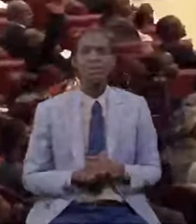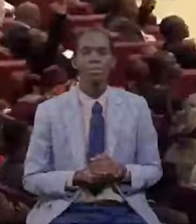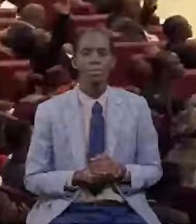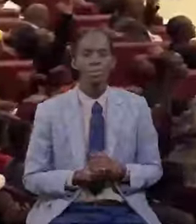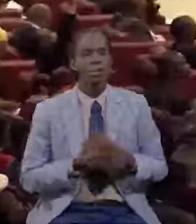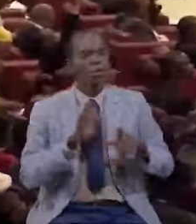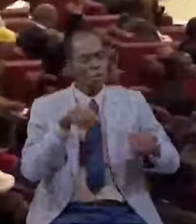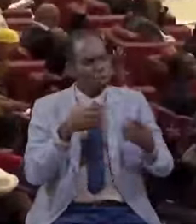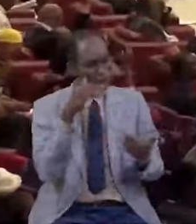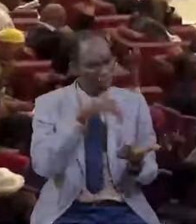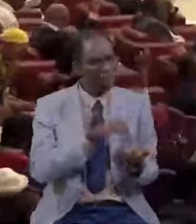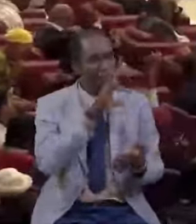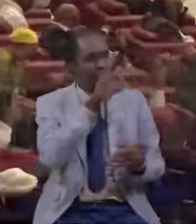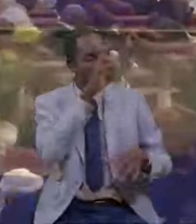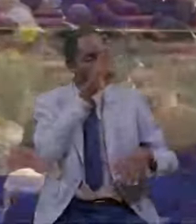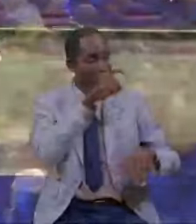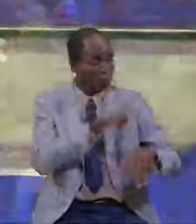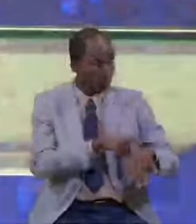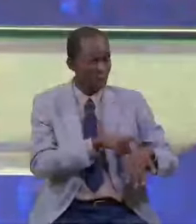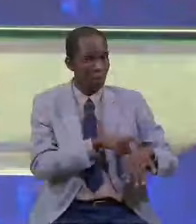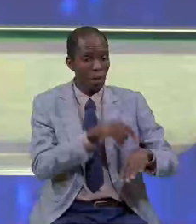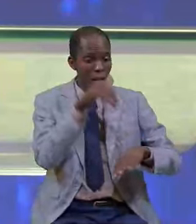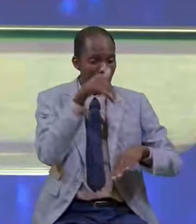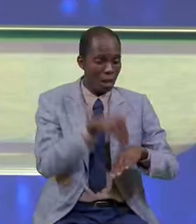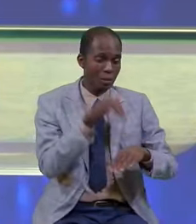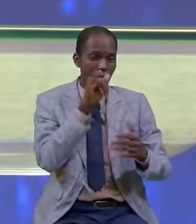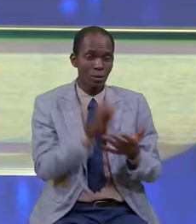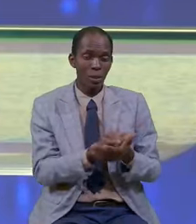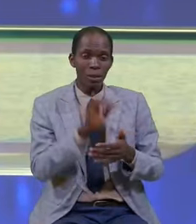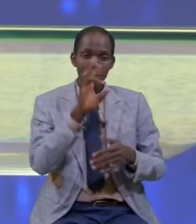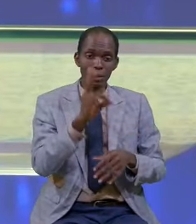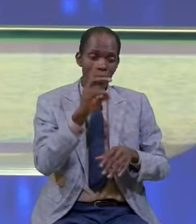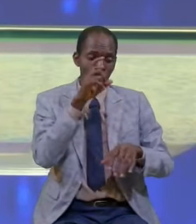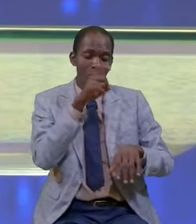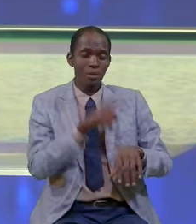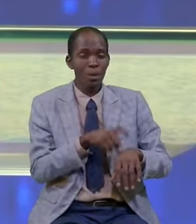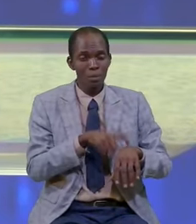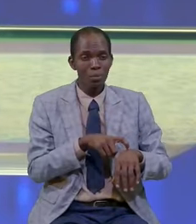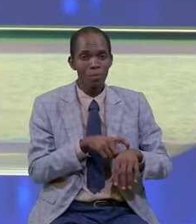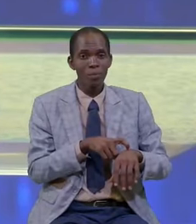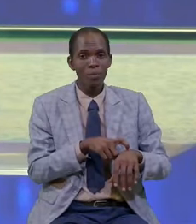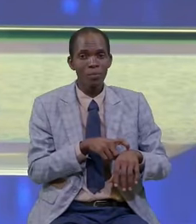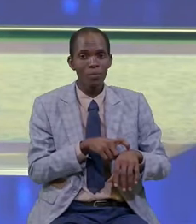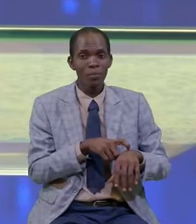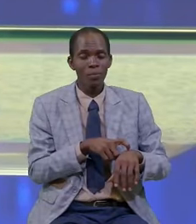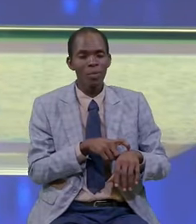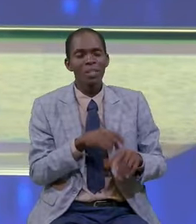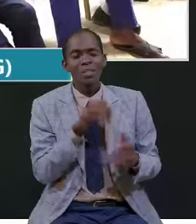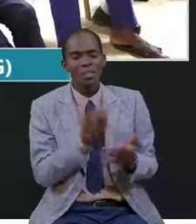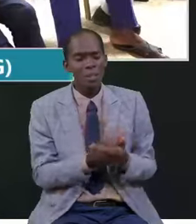Retourne. Elle dit, sept fois, retourne. À la septième fois, il